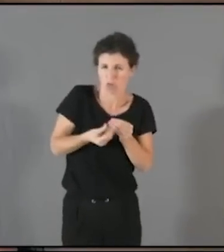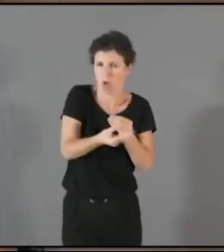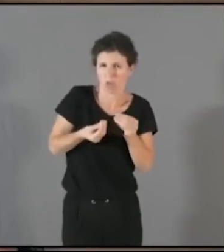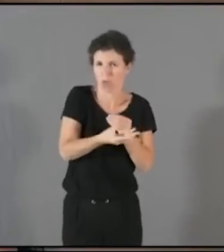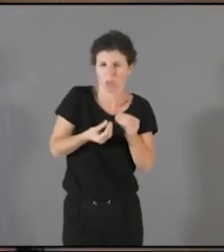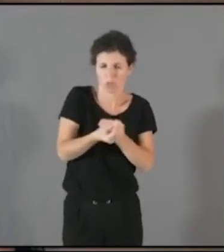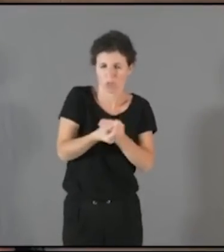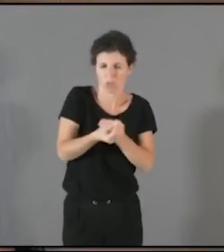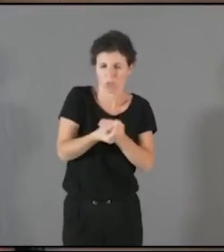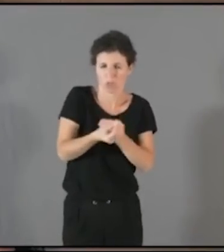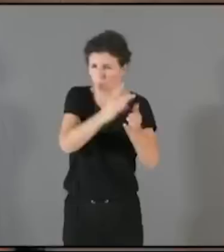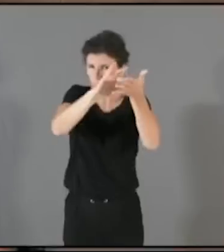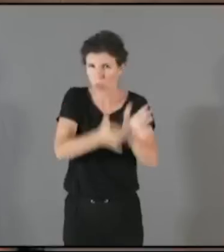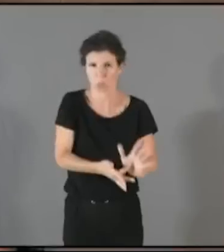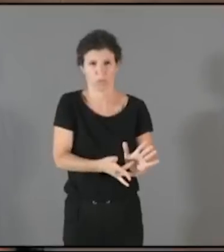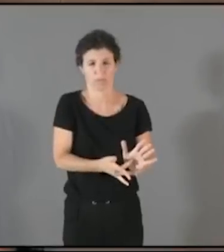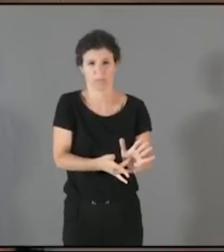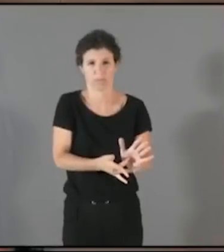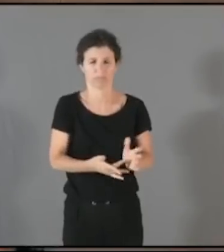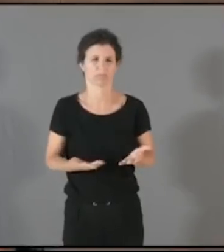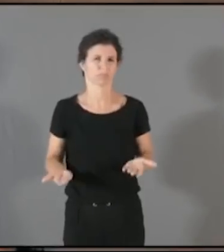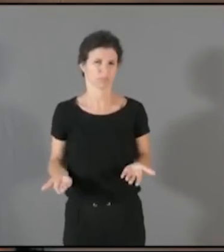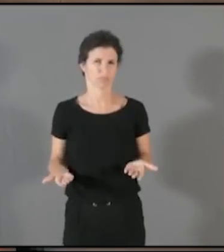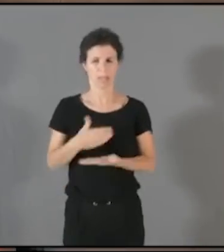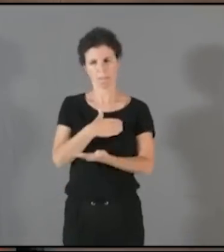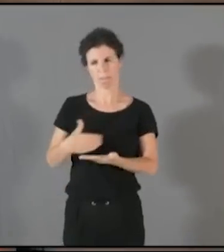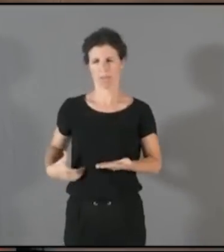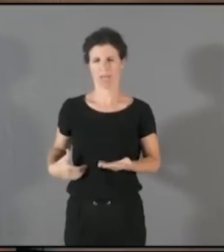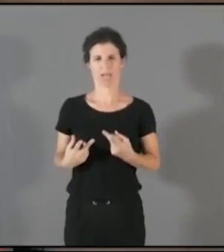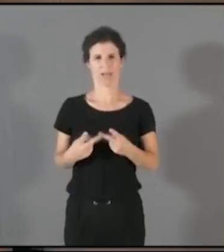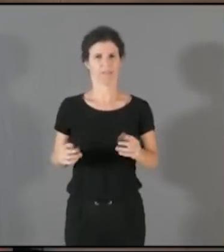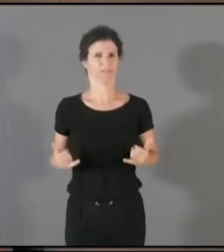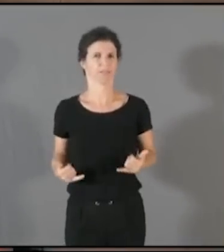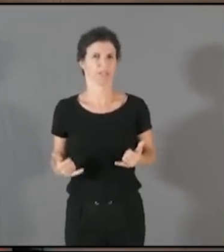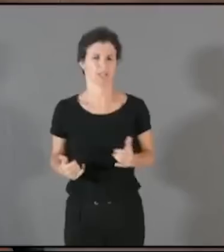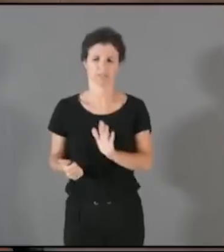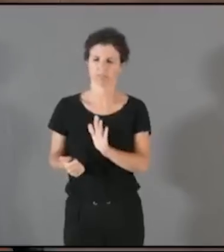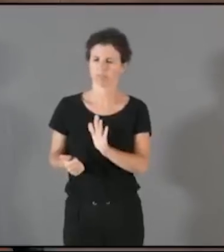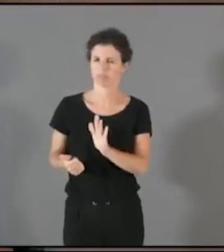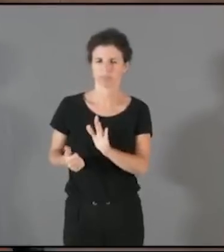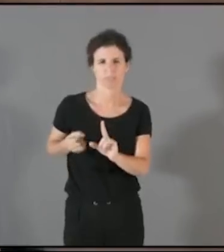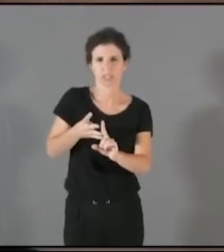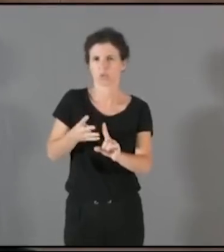En tant que maire de cette ville, votre mission première, à mon avis, monsieur le